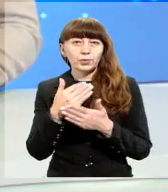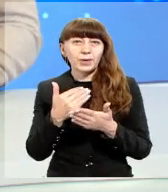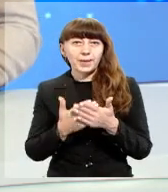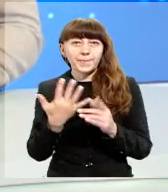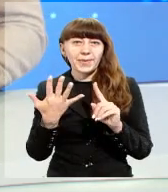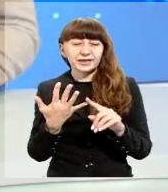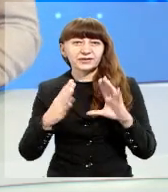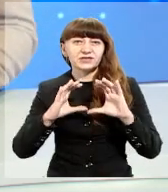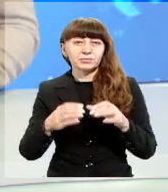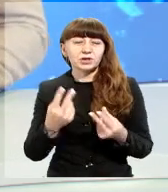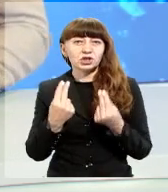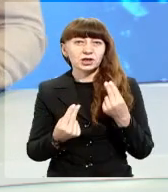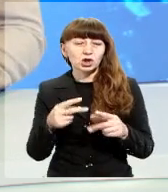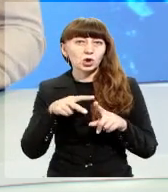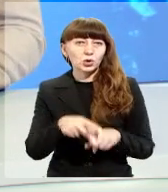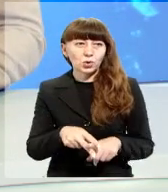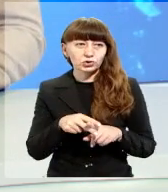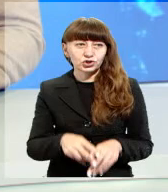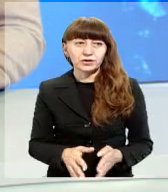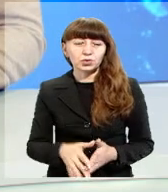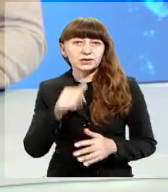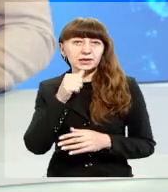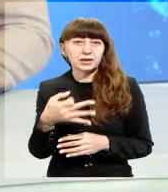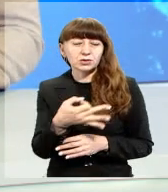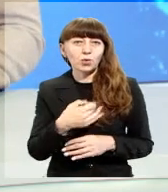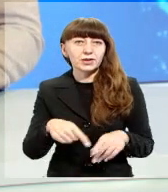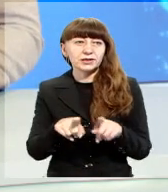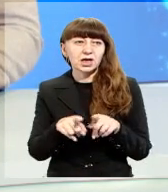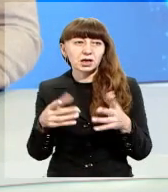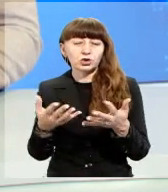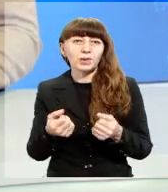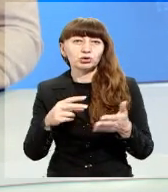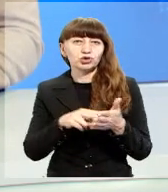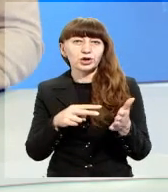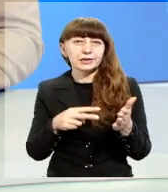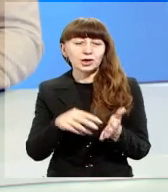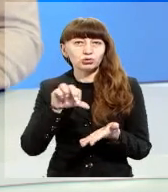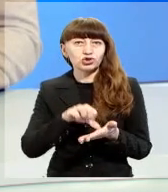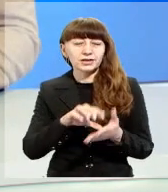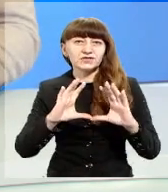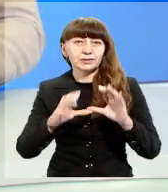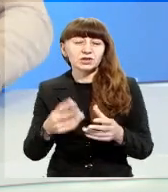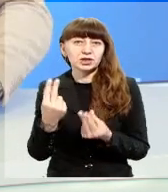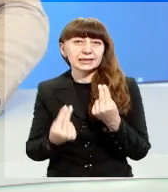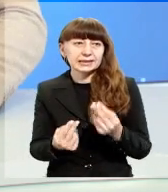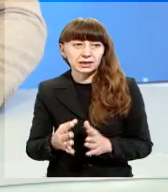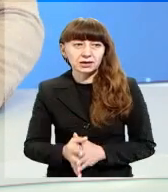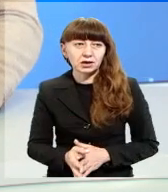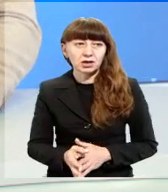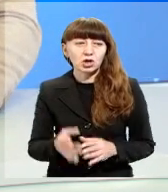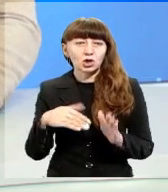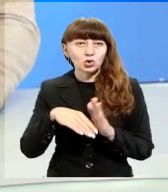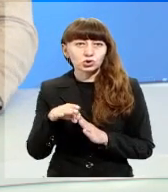енгізілді. Аталмыш додаға Қостанай облысы да лицензия ұтып алған болатын. Ендігі кезекте облыс бойынша үздік шыққан тұлпарлар